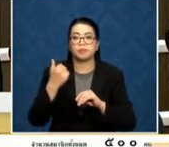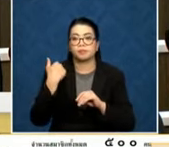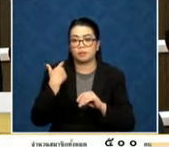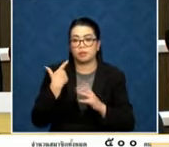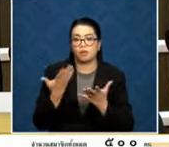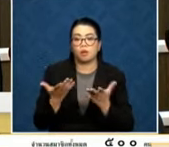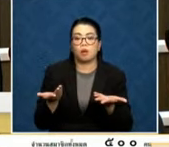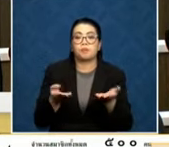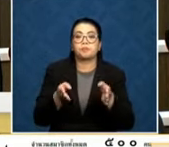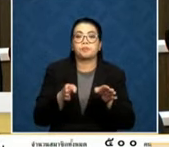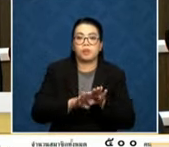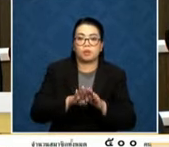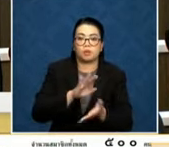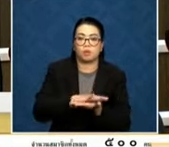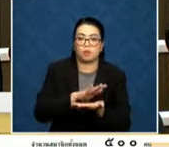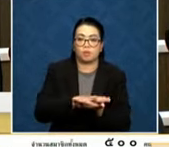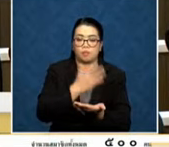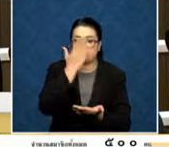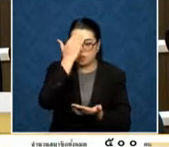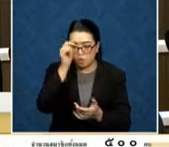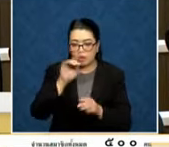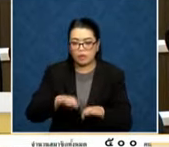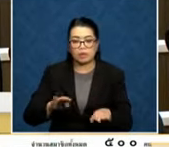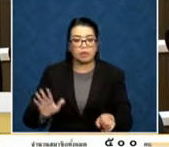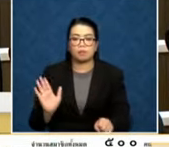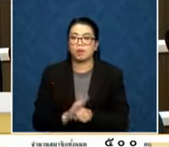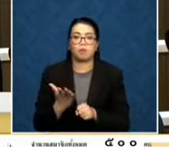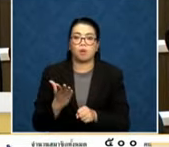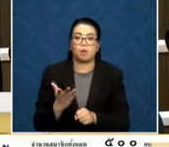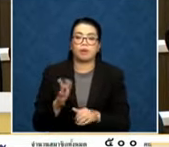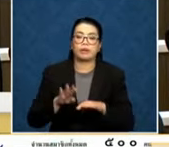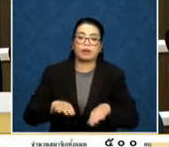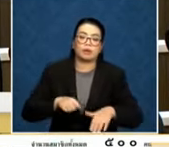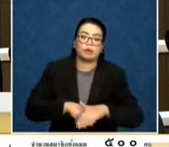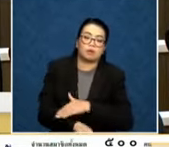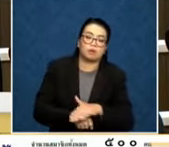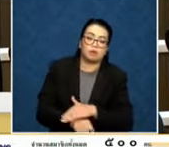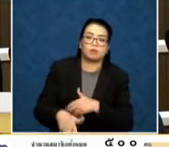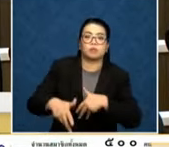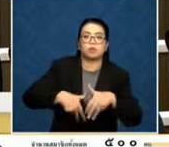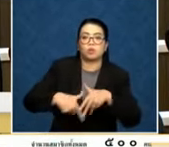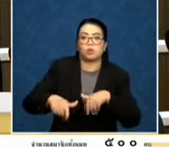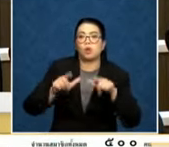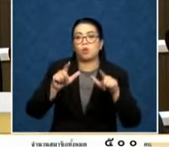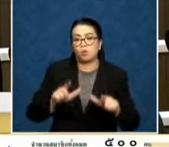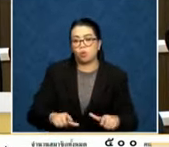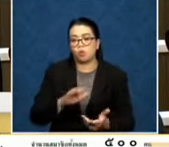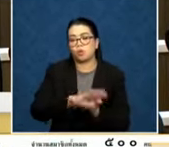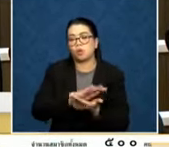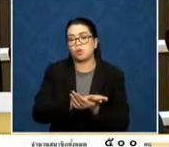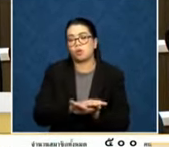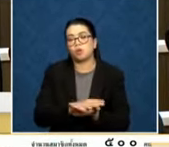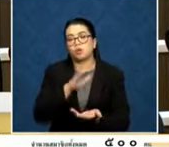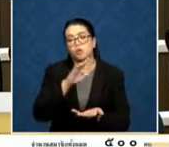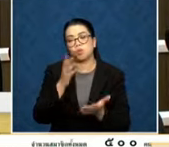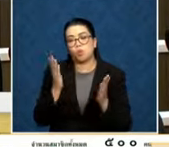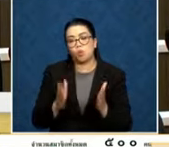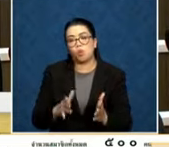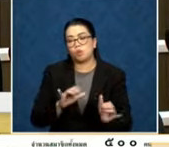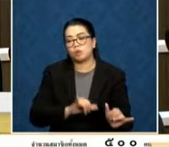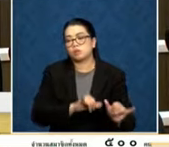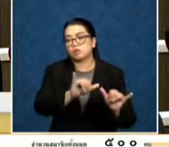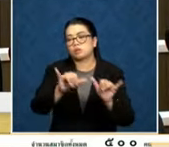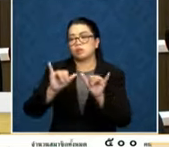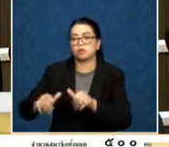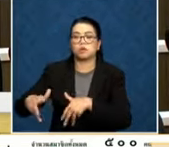จะถูกยุบไปในที่สุดเนื่องด้วยอัตราการเกิดของประชากรลดลงรวมถึงการอพยพเคลื่อน